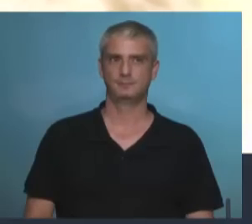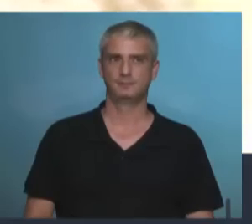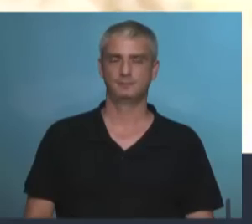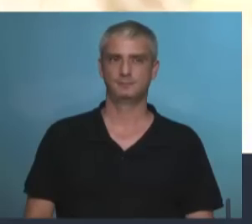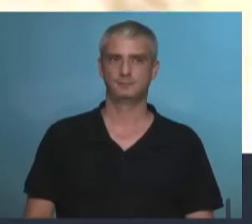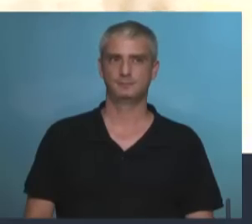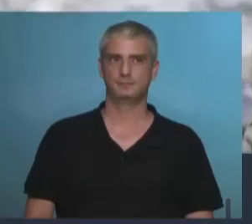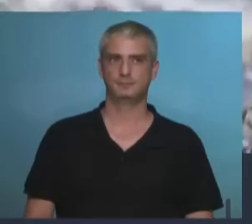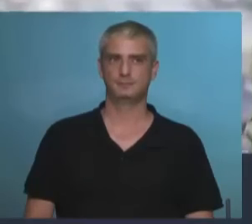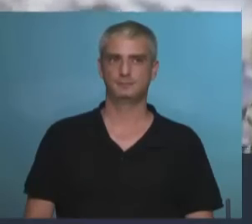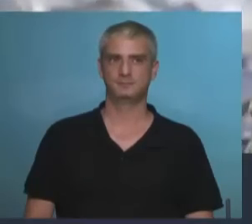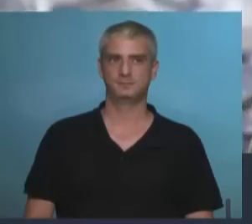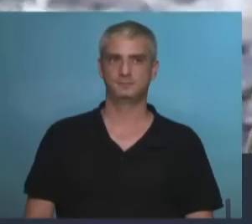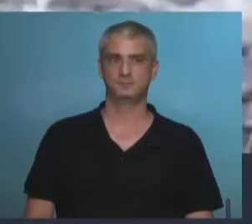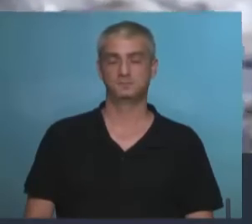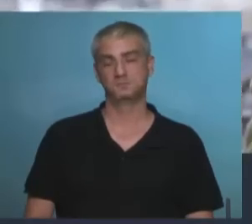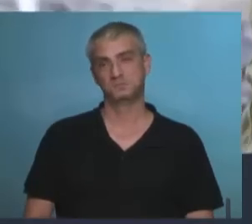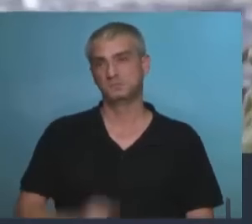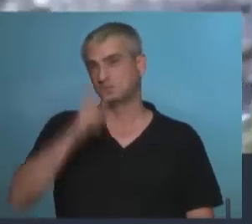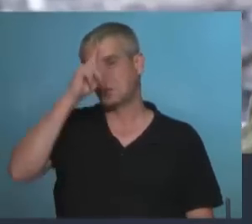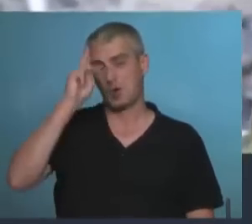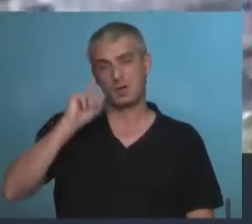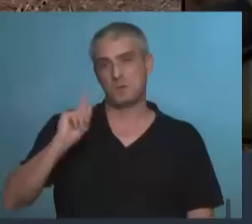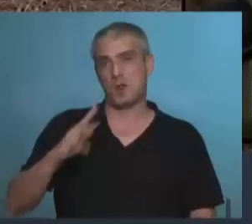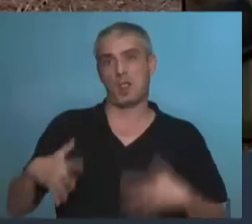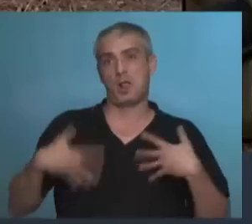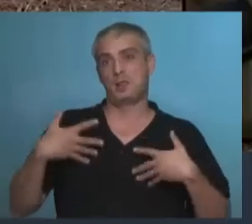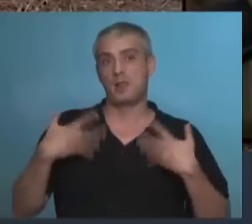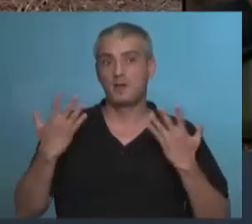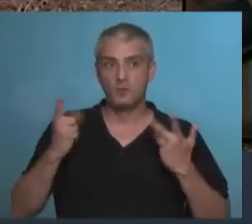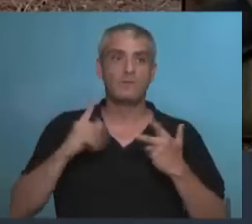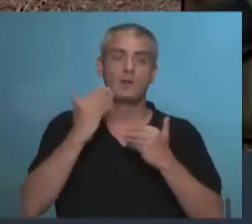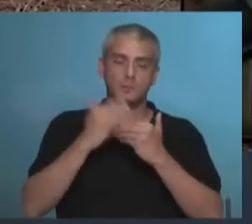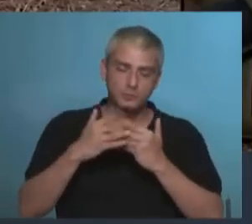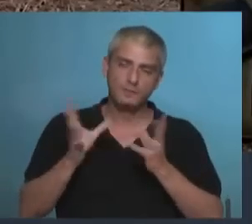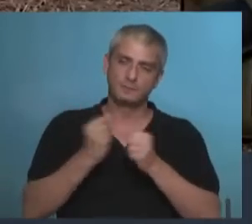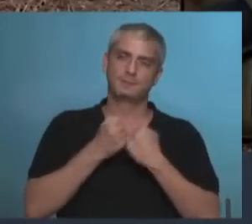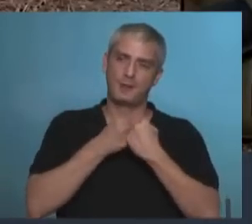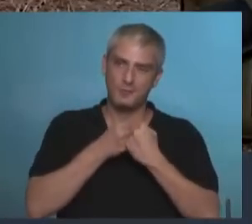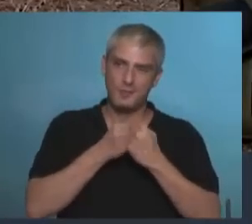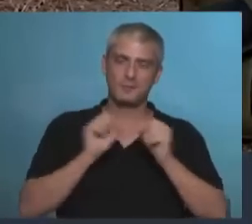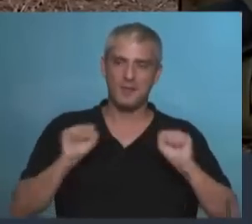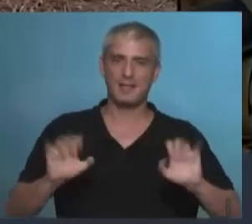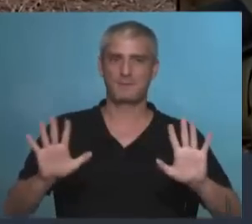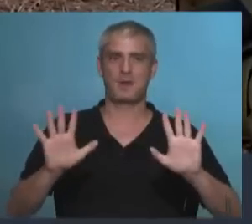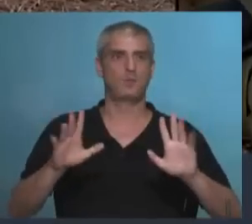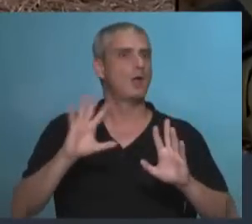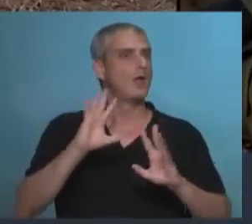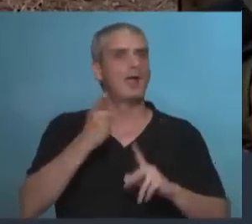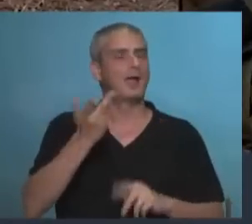לוחמים. ההורים לא כל כך חיו בעניין, אבל בסוף התגברנו על זה. איך הם אכלו את זה